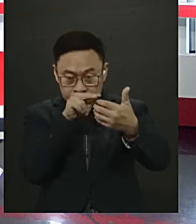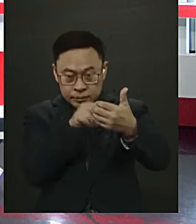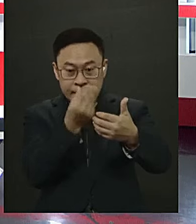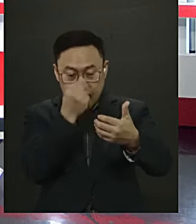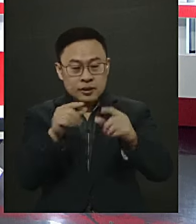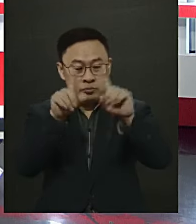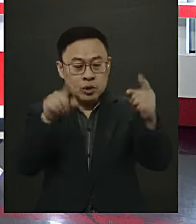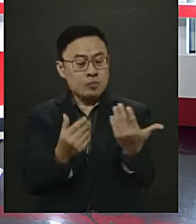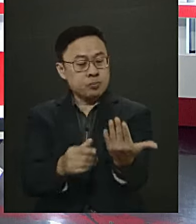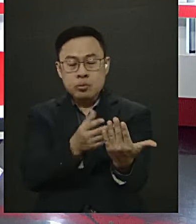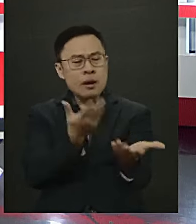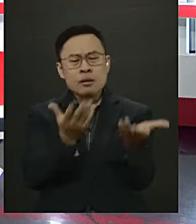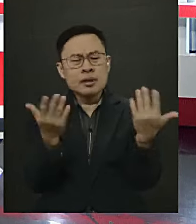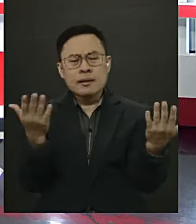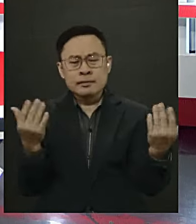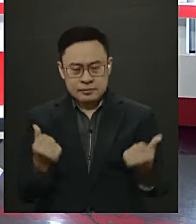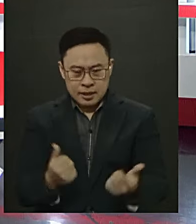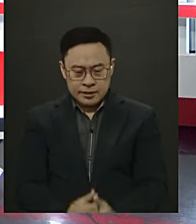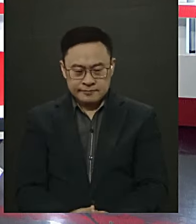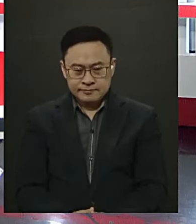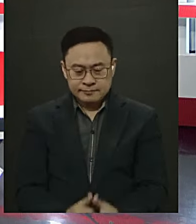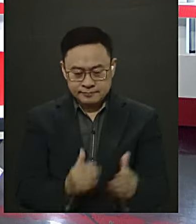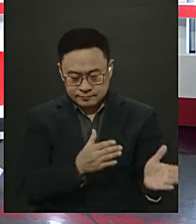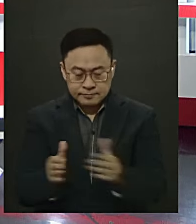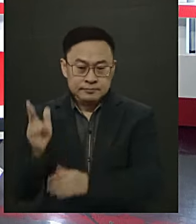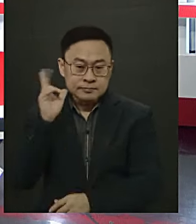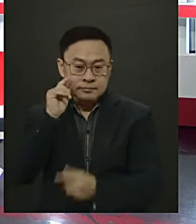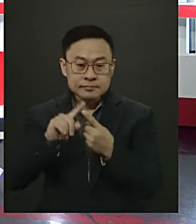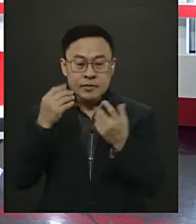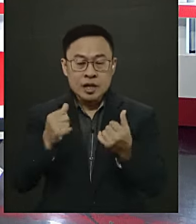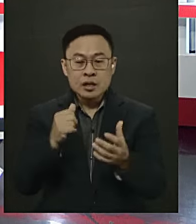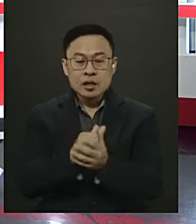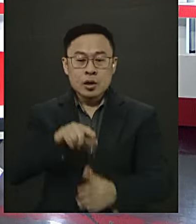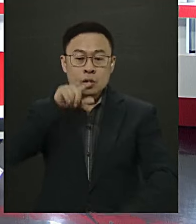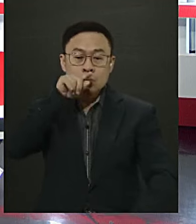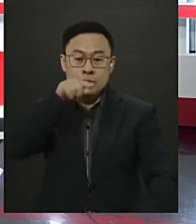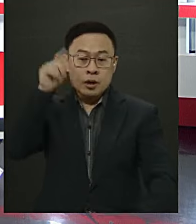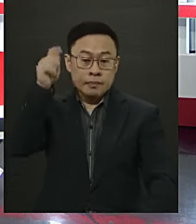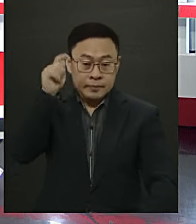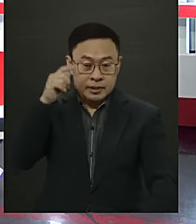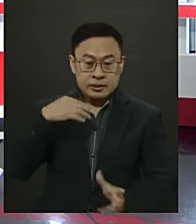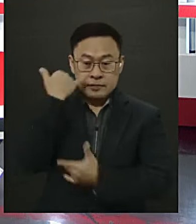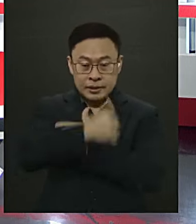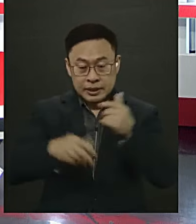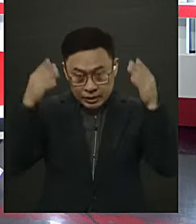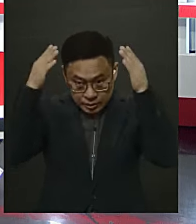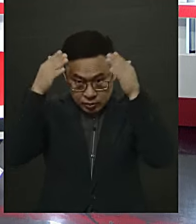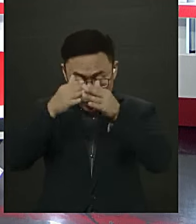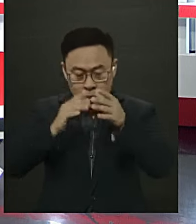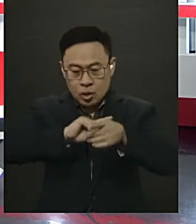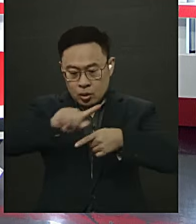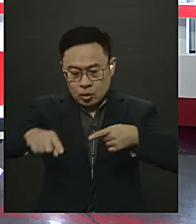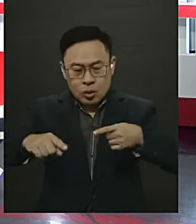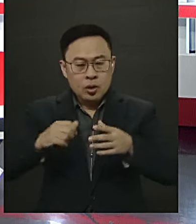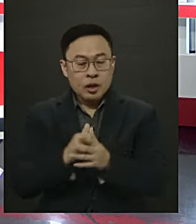เอาเช้านี้ครับไปเริ่มกันที่ผลการแข่งขันแบดมินตันนี่เป็นรายการพิเศษที่ประเทศอินโดนีเซียนะครับเป็นการรีแมตช์คู่ชิงเหรีย